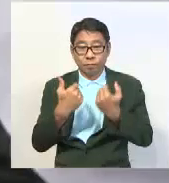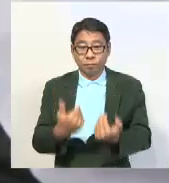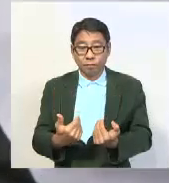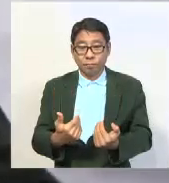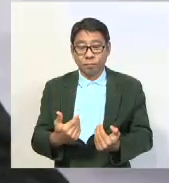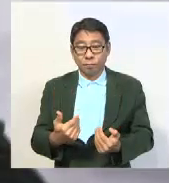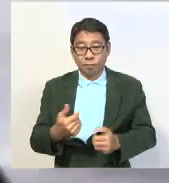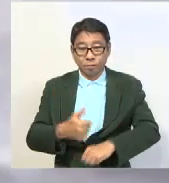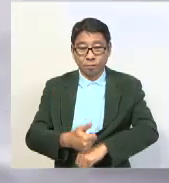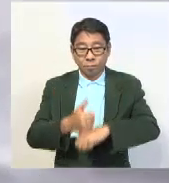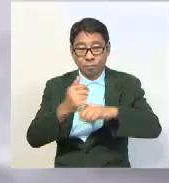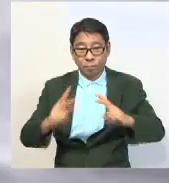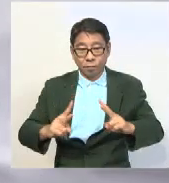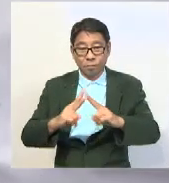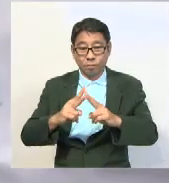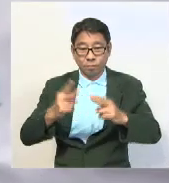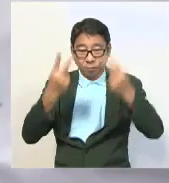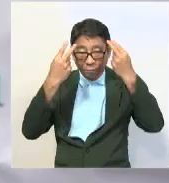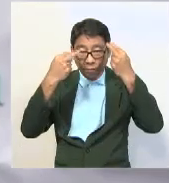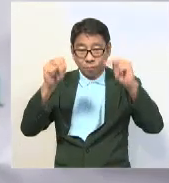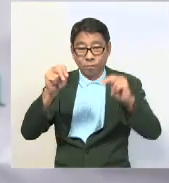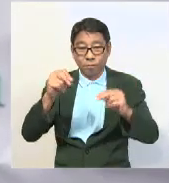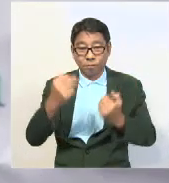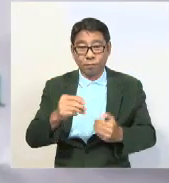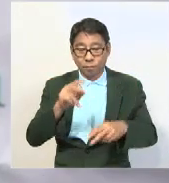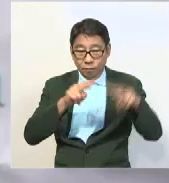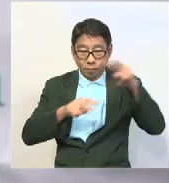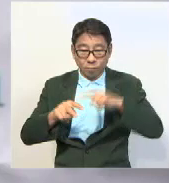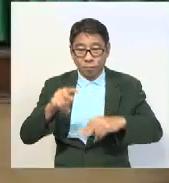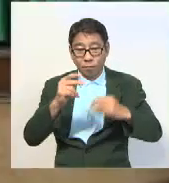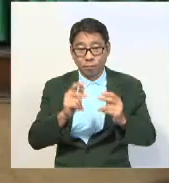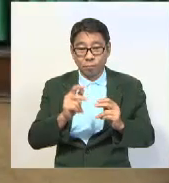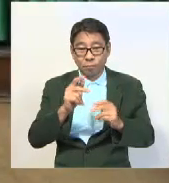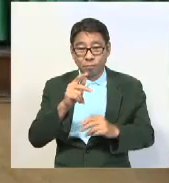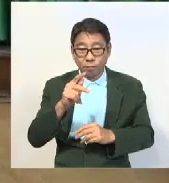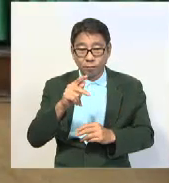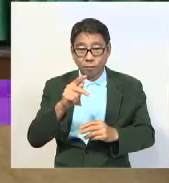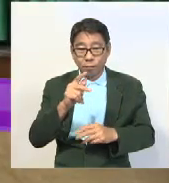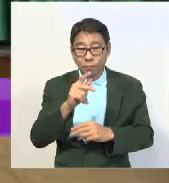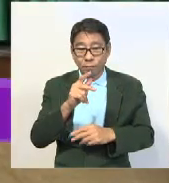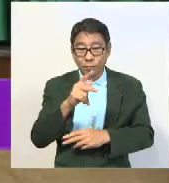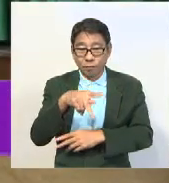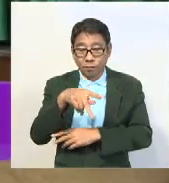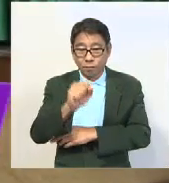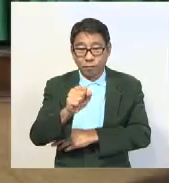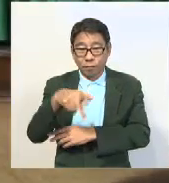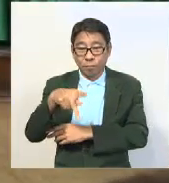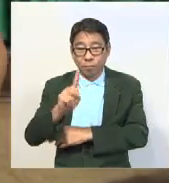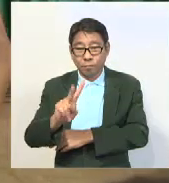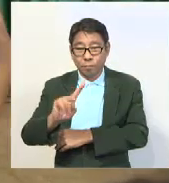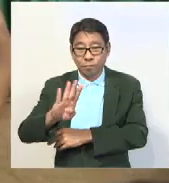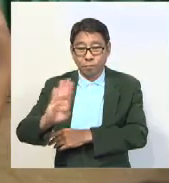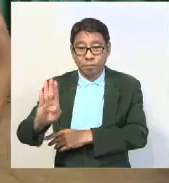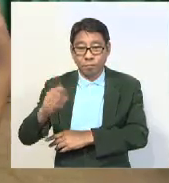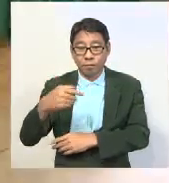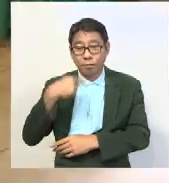นายเทวัลลิปตพันลบรัฐมนตรีประจำสำนักนายกรัฐมนตรีที่กำกับดูแลสำนักงานคณะกรรมการคุ้มครองผู้บริโภคหรือว่าสคบ